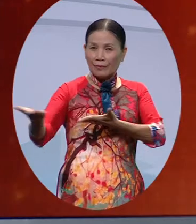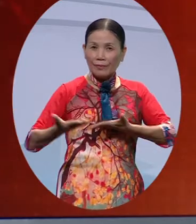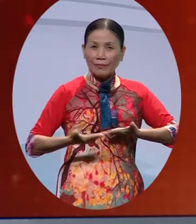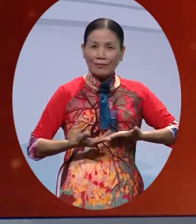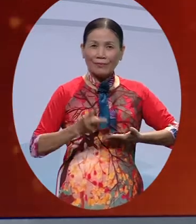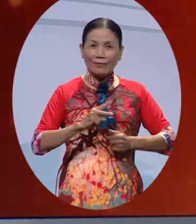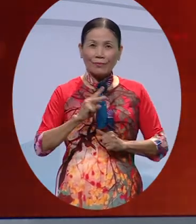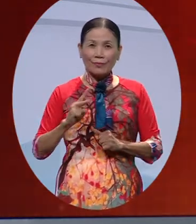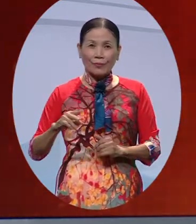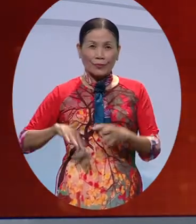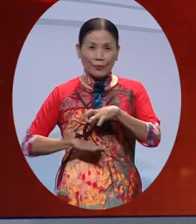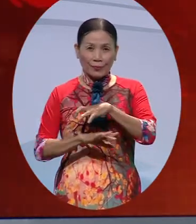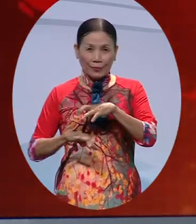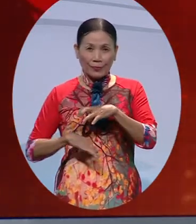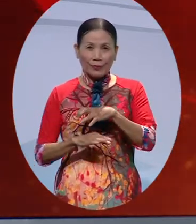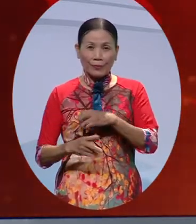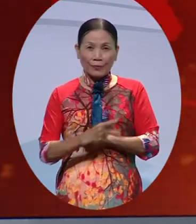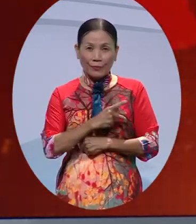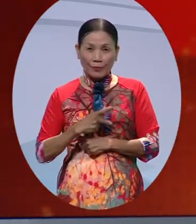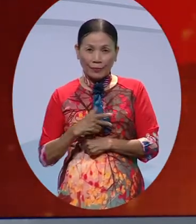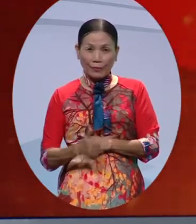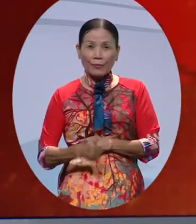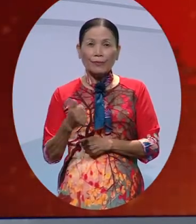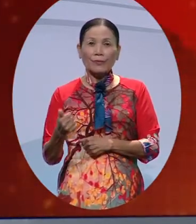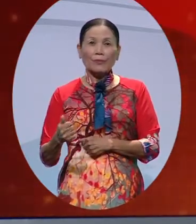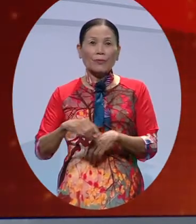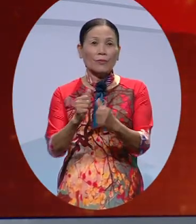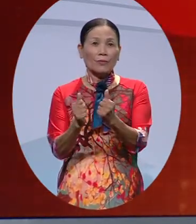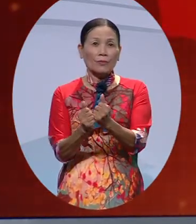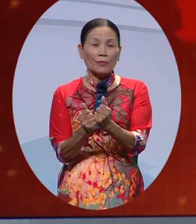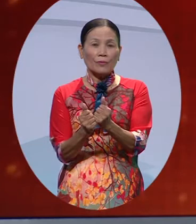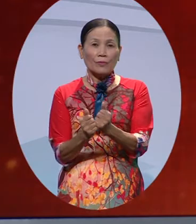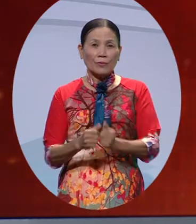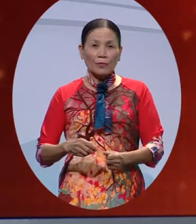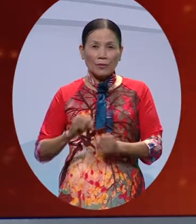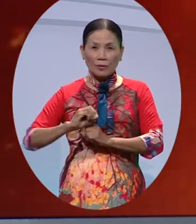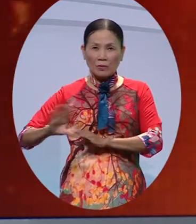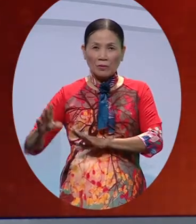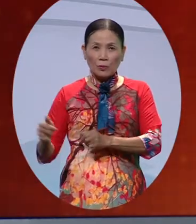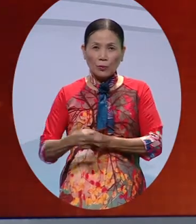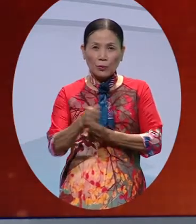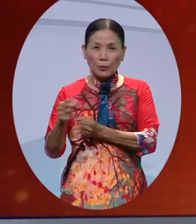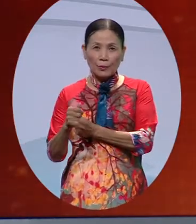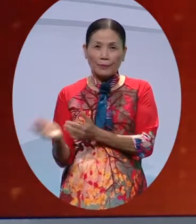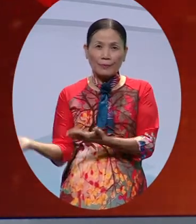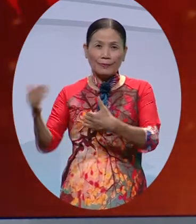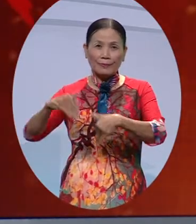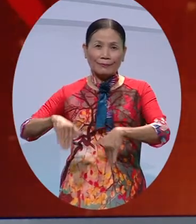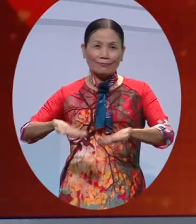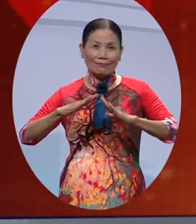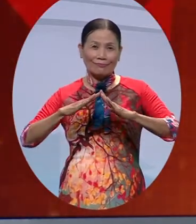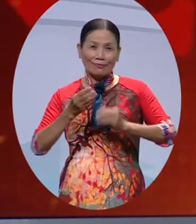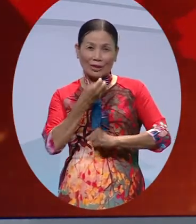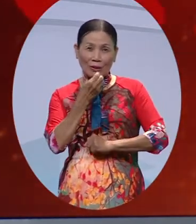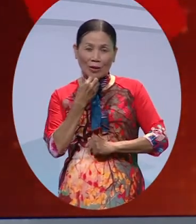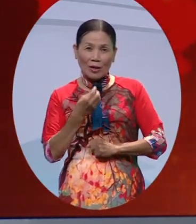đảo Hòn Tre để đo thân nhiệt cho các du khách. Các khu vực công cộng được tăng tần suất khử trùng liên tục nhiều lần. Khu vực nhà hàng, shop mua